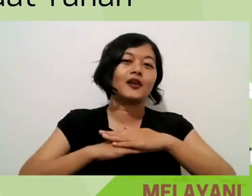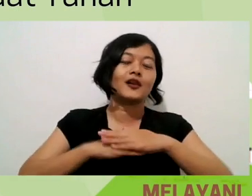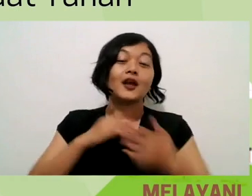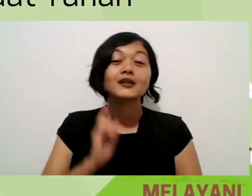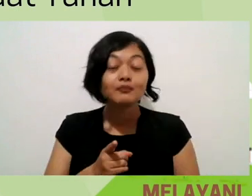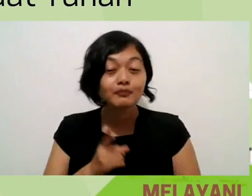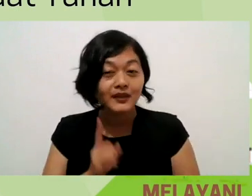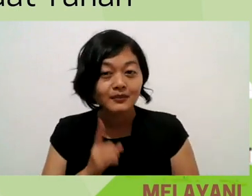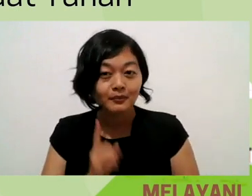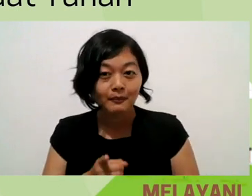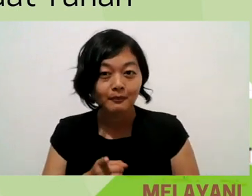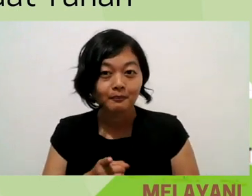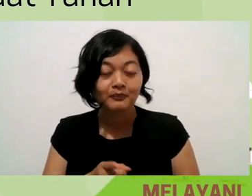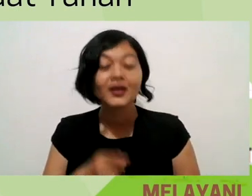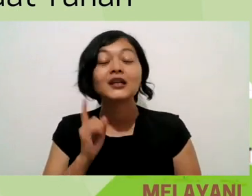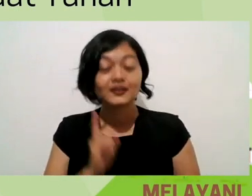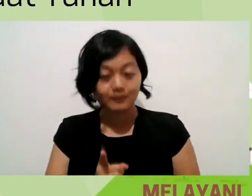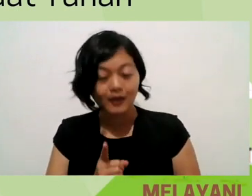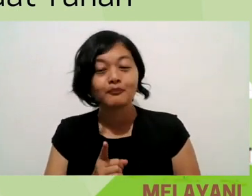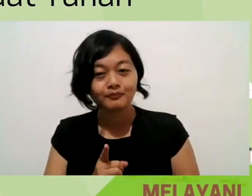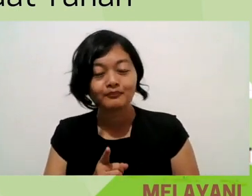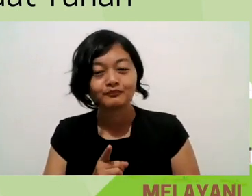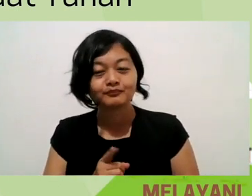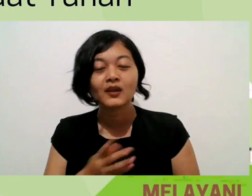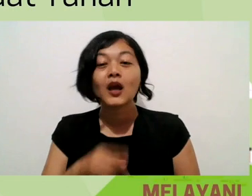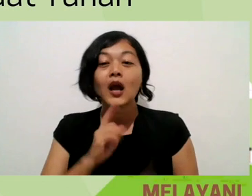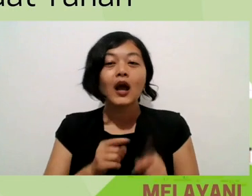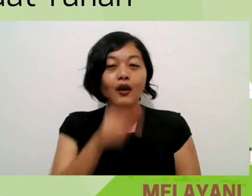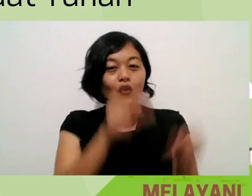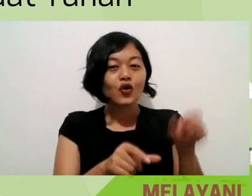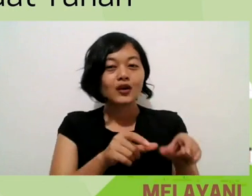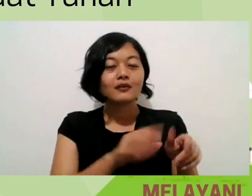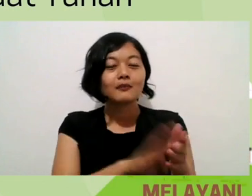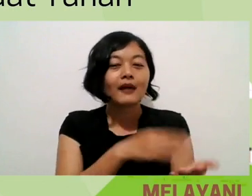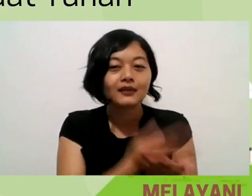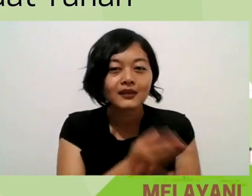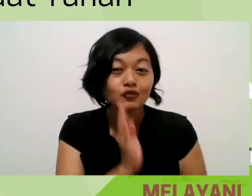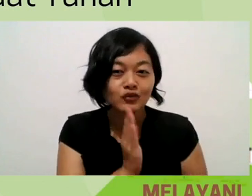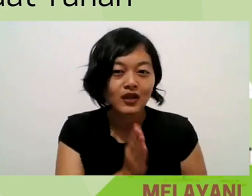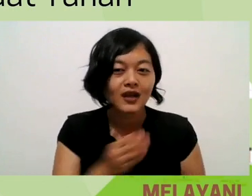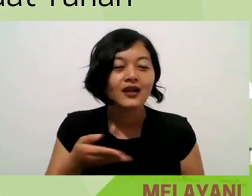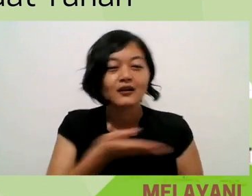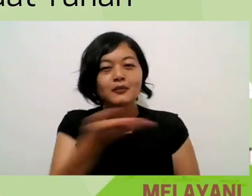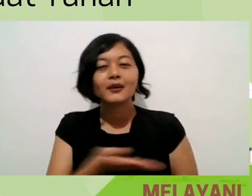hikmat dalam dunia orang mati, kemana engkau akan pergi.